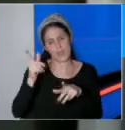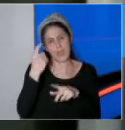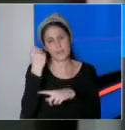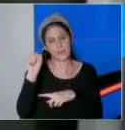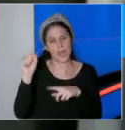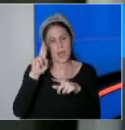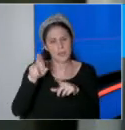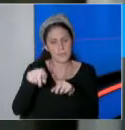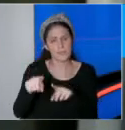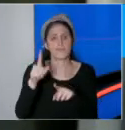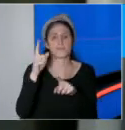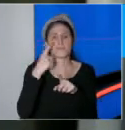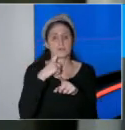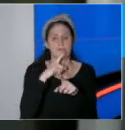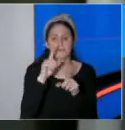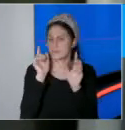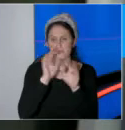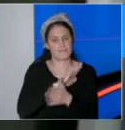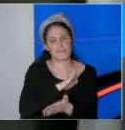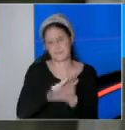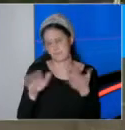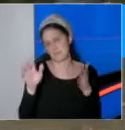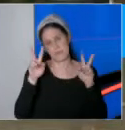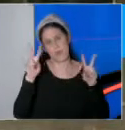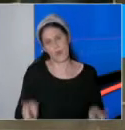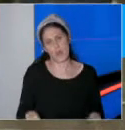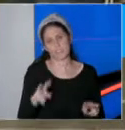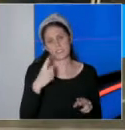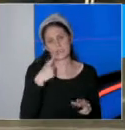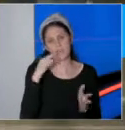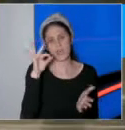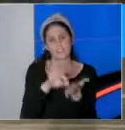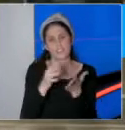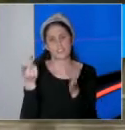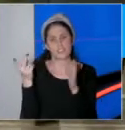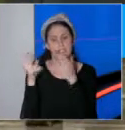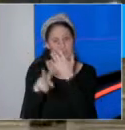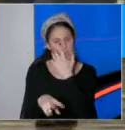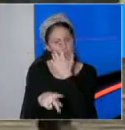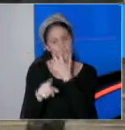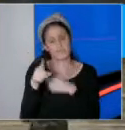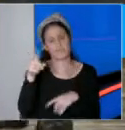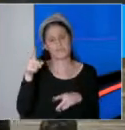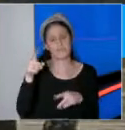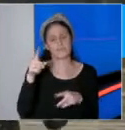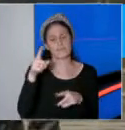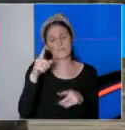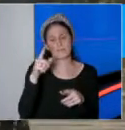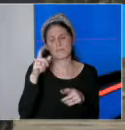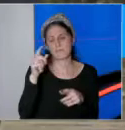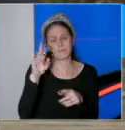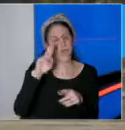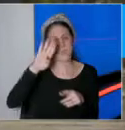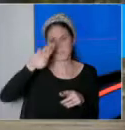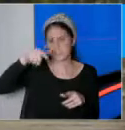רוב שהפך להיות מוחץ מרגע שנפטרה RBG, וטראמפ באמת קידם במהירות